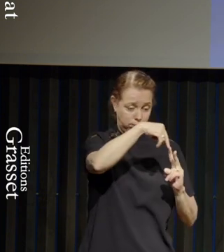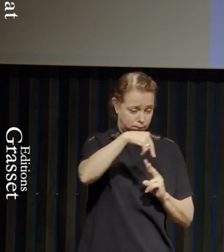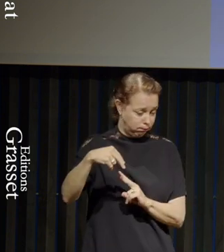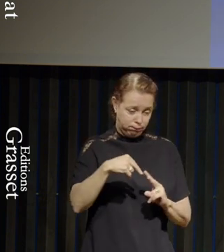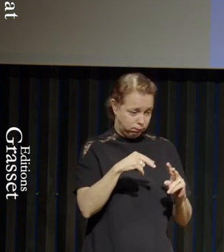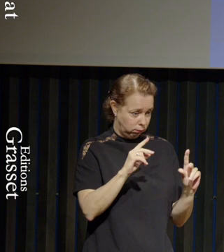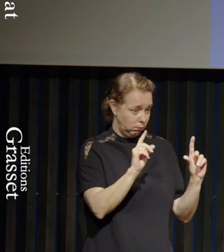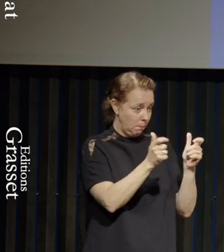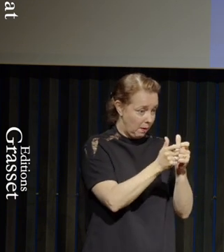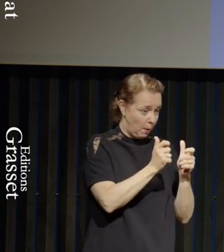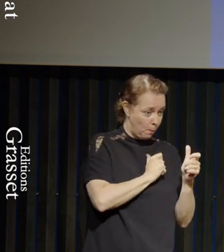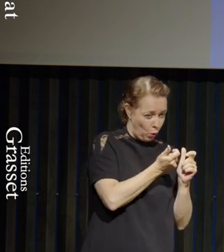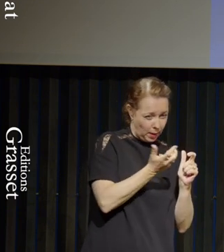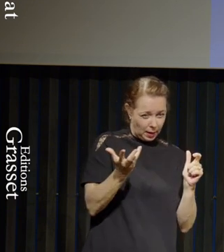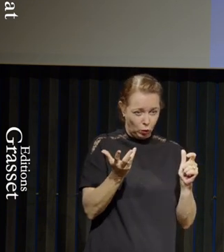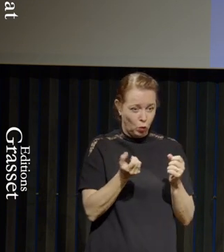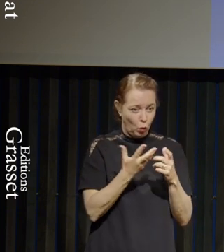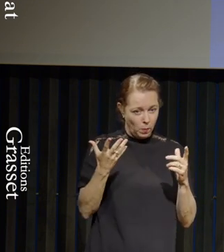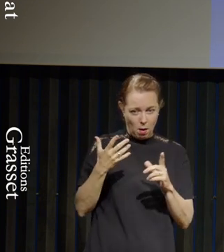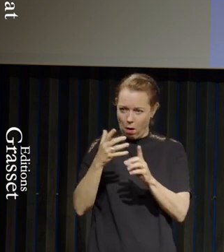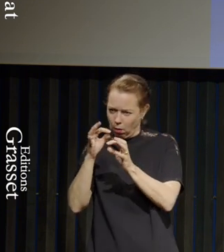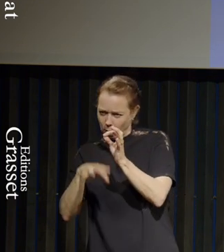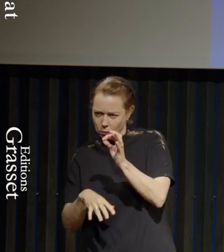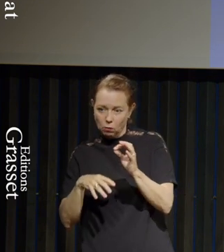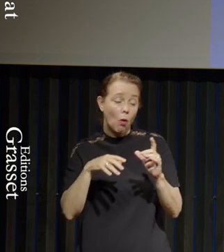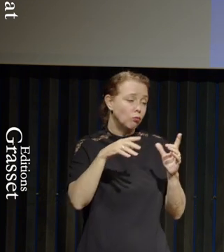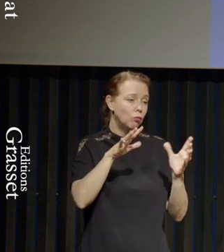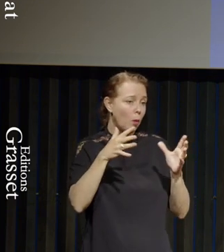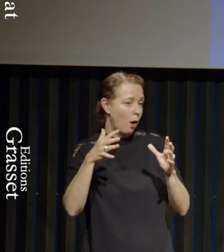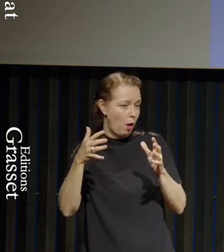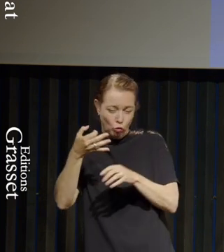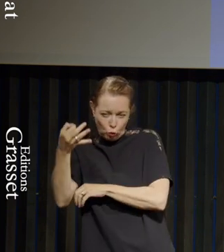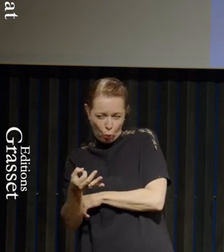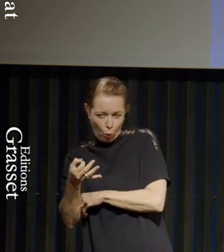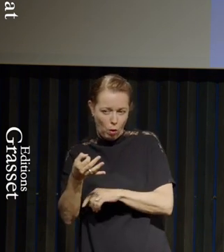gènes, vous pouvez même calculer un score, qui est un score de